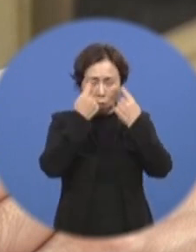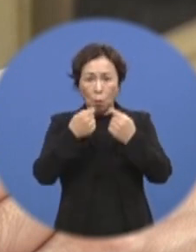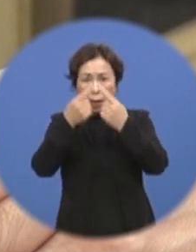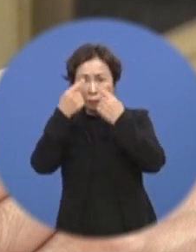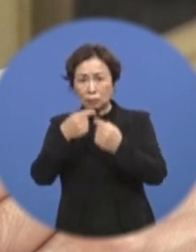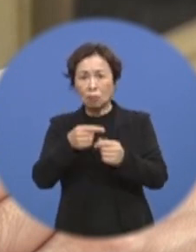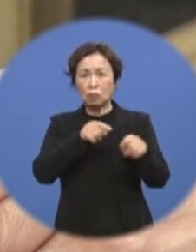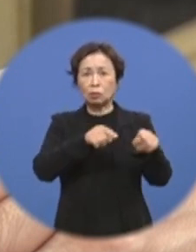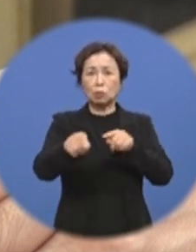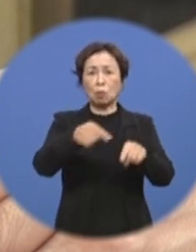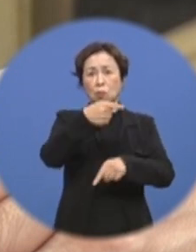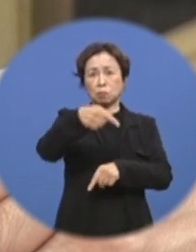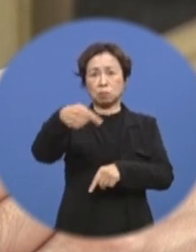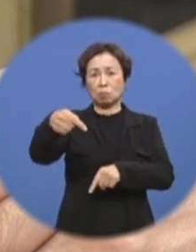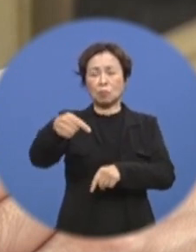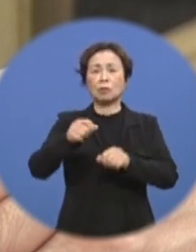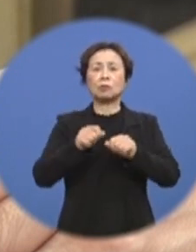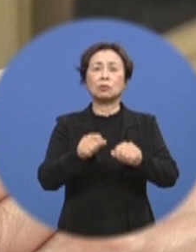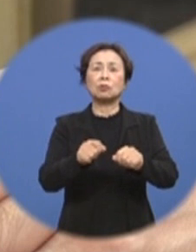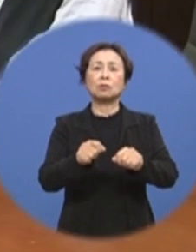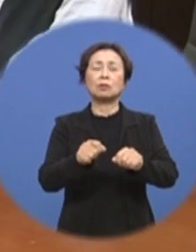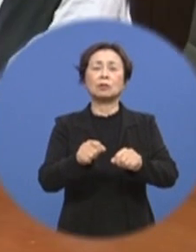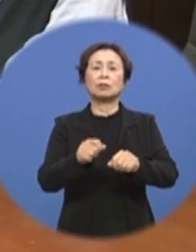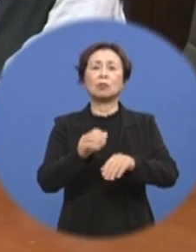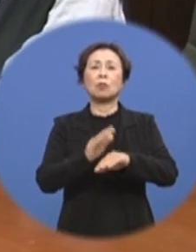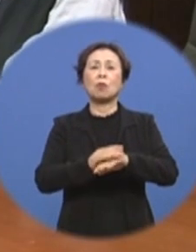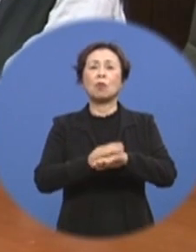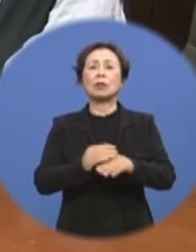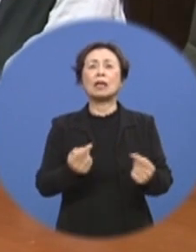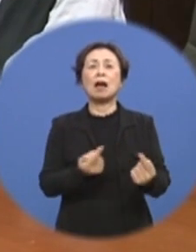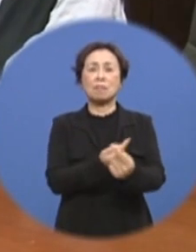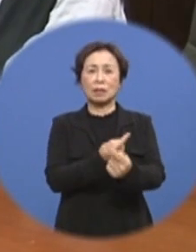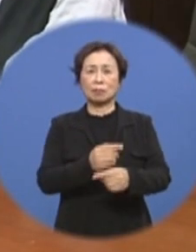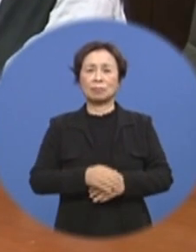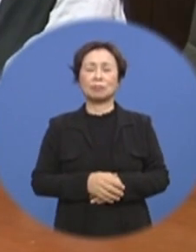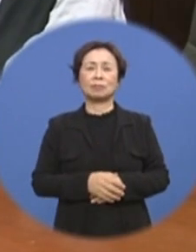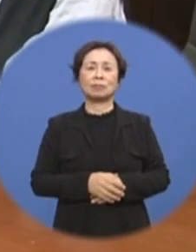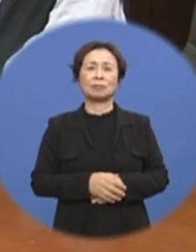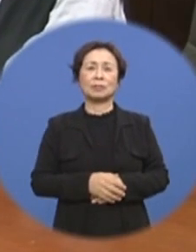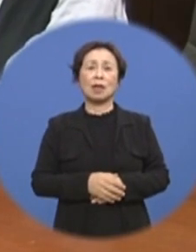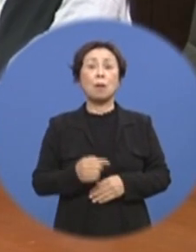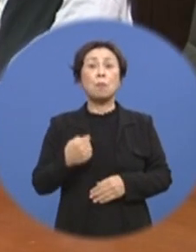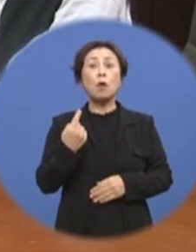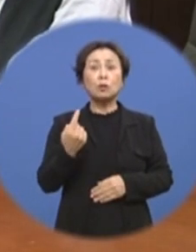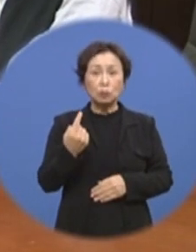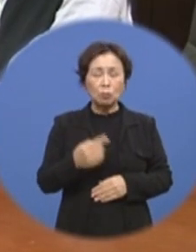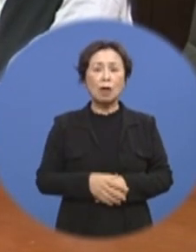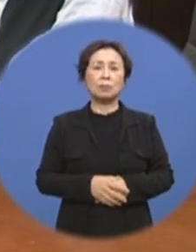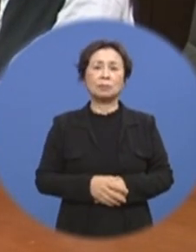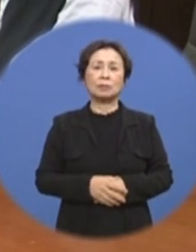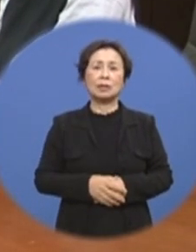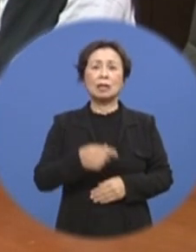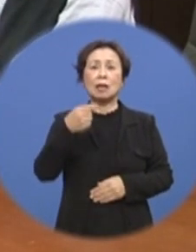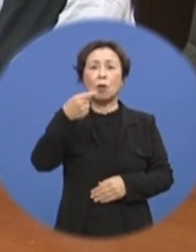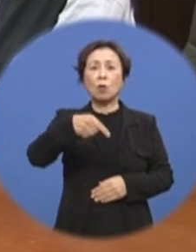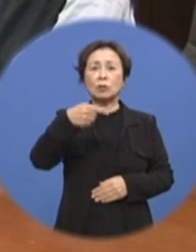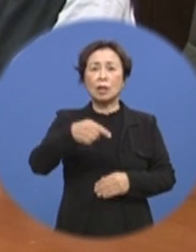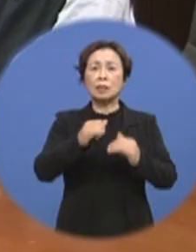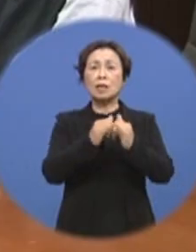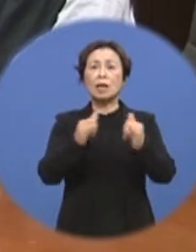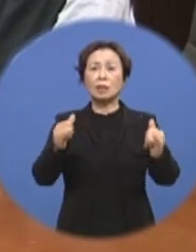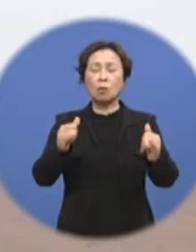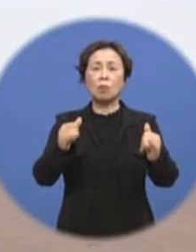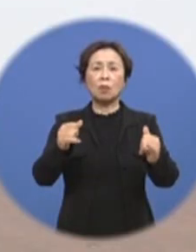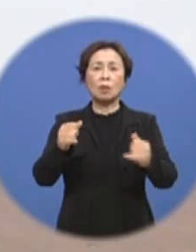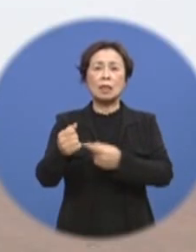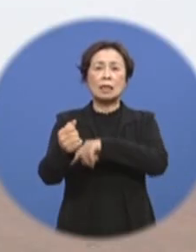も有用な方式にちょっと変えようかもう一つはやっぱり先生のあの能力を上げていかないと